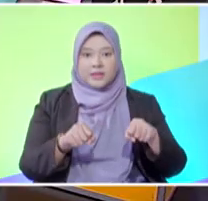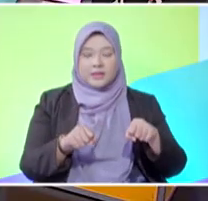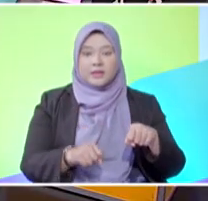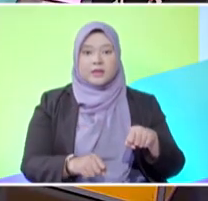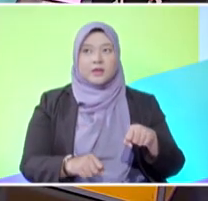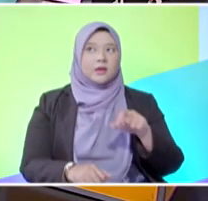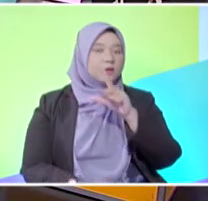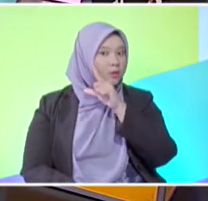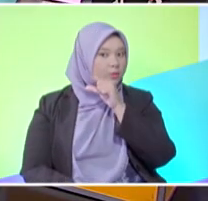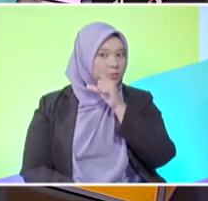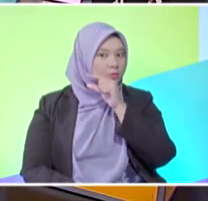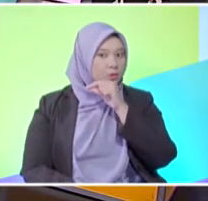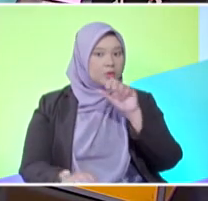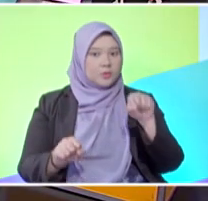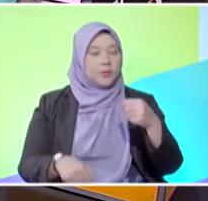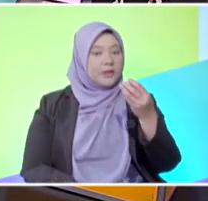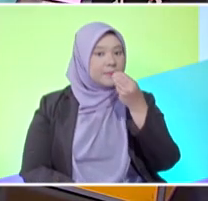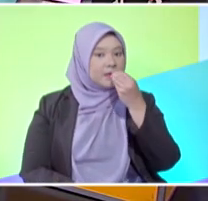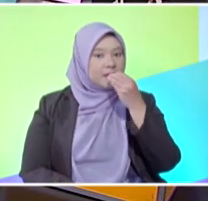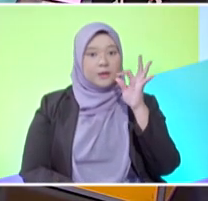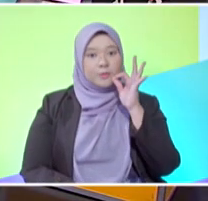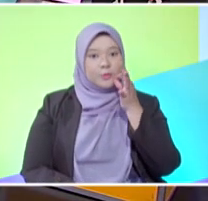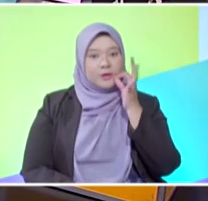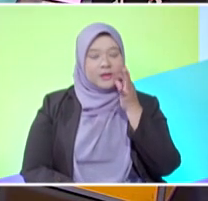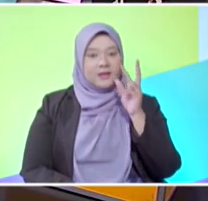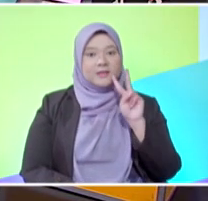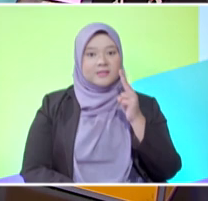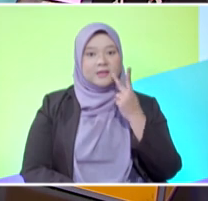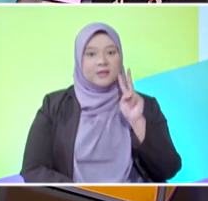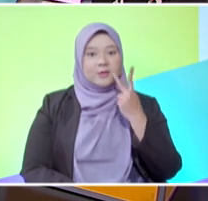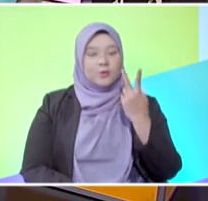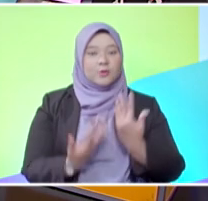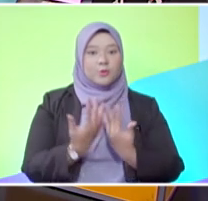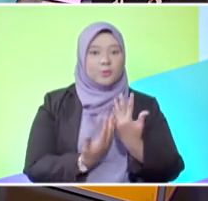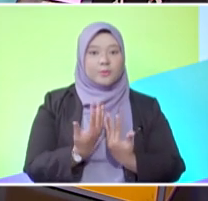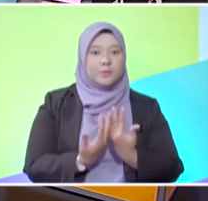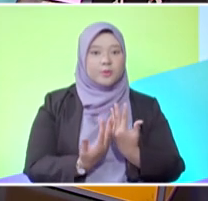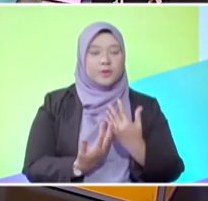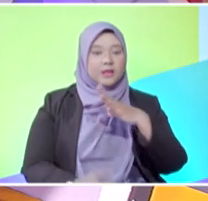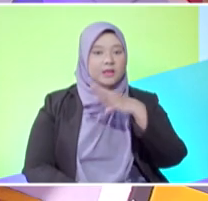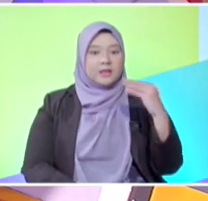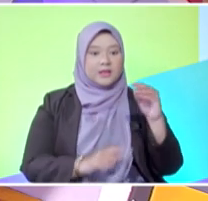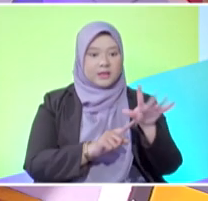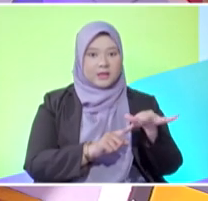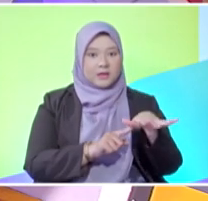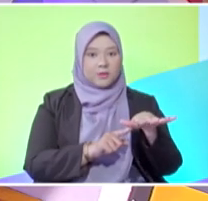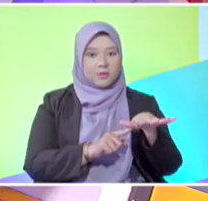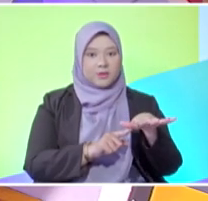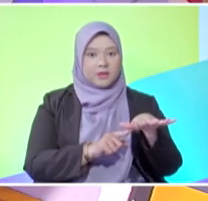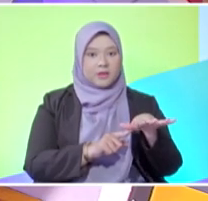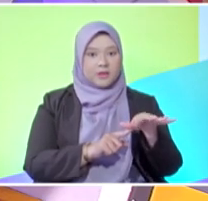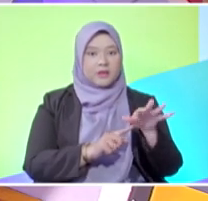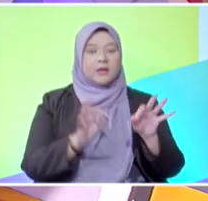tumbuh-tumbuhan buah-buahan sayuran rumput kalau daging ini contoh seperti ikan